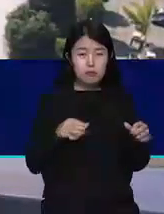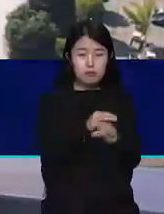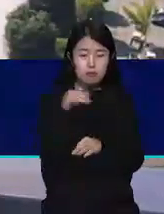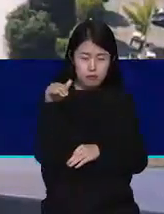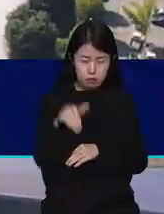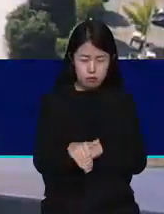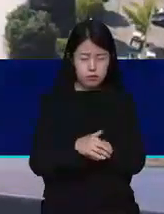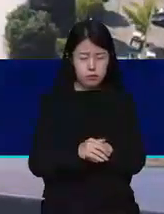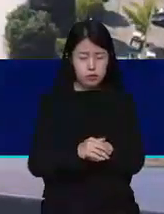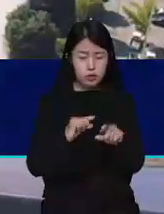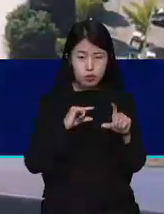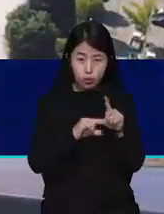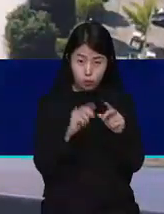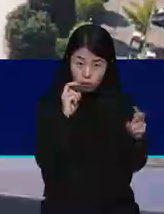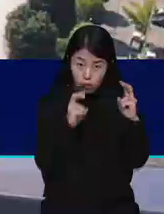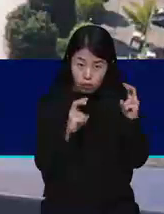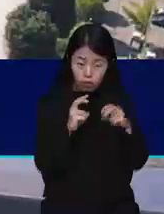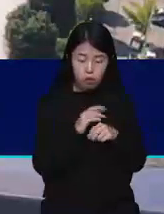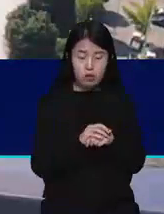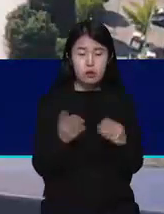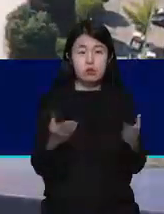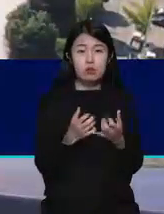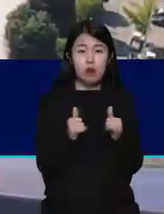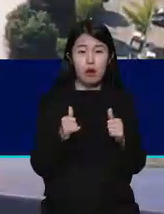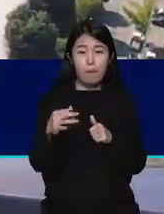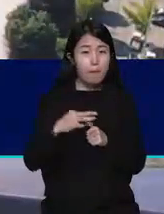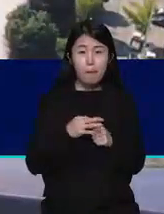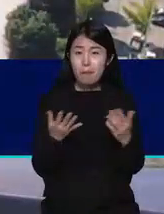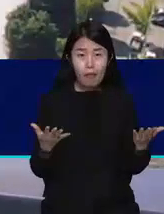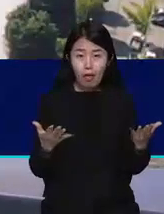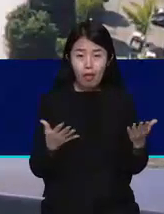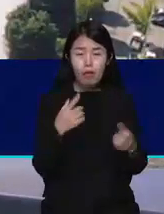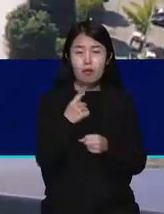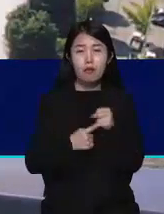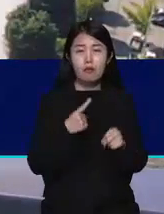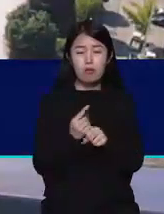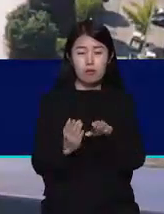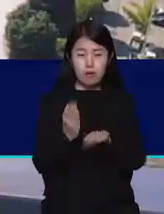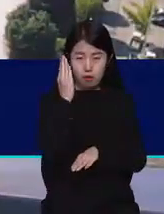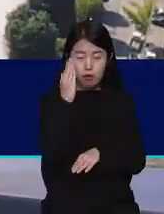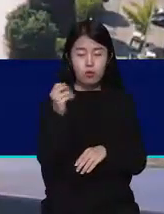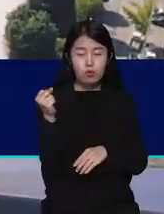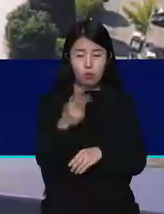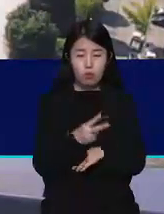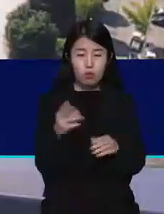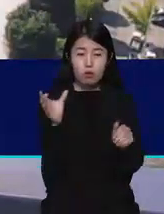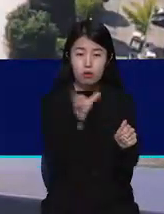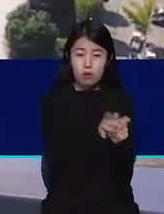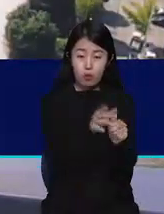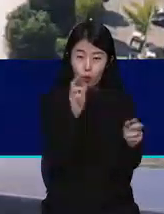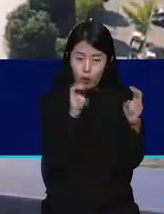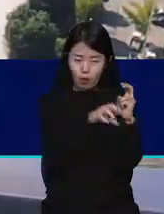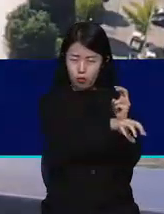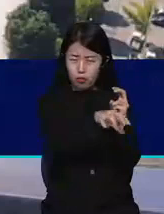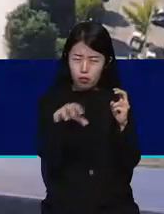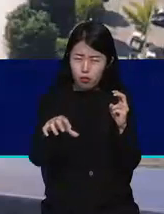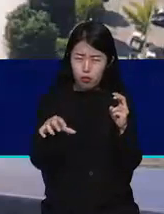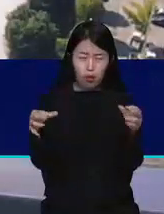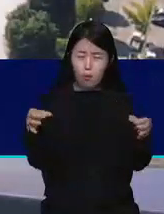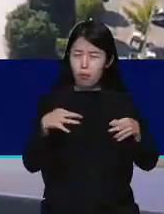노동자들의 임금 체불이 1년 넘게 지속되고 있고 협력업체들도 대금 지급을 받지 못해 자금난이